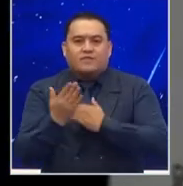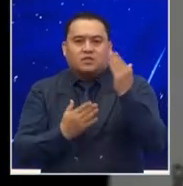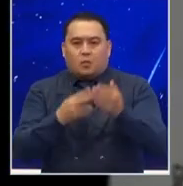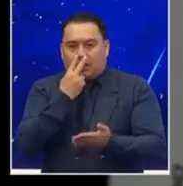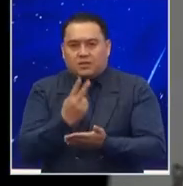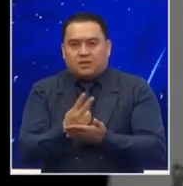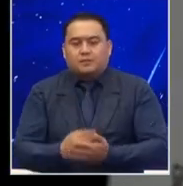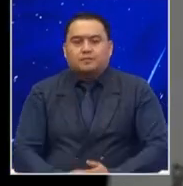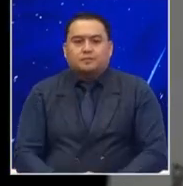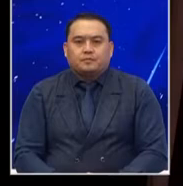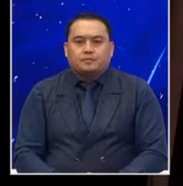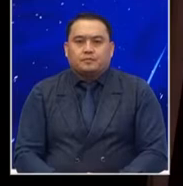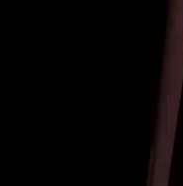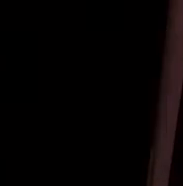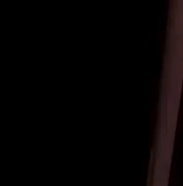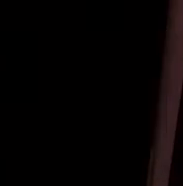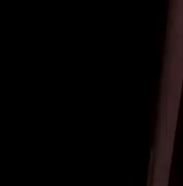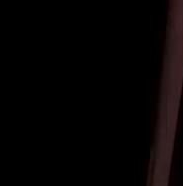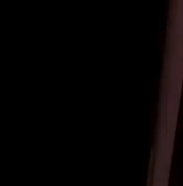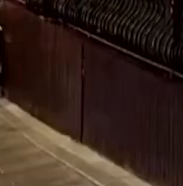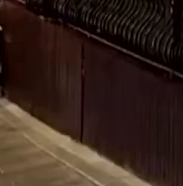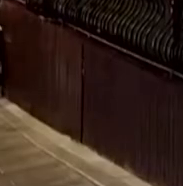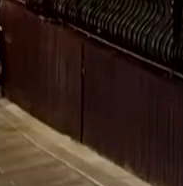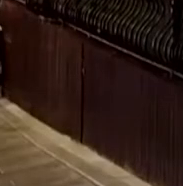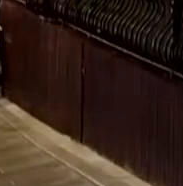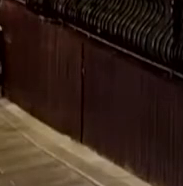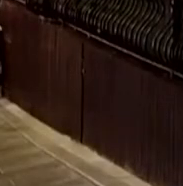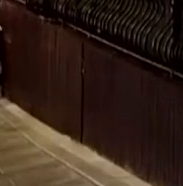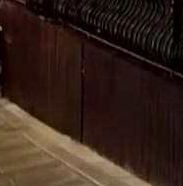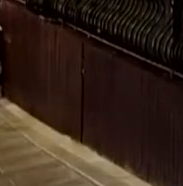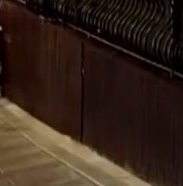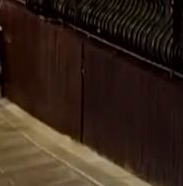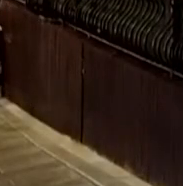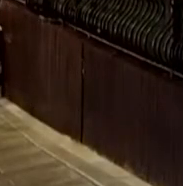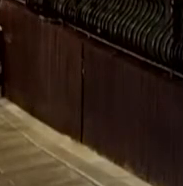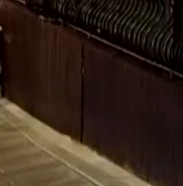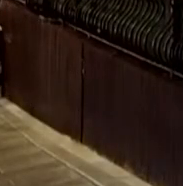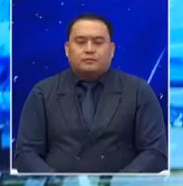көрсеткіш. Топтаманы ғаламтор ақпараттарымен дайындаған Өмір Серік Өмірғали, Жетісу телеарнасы.